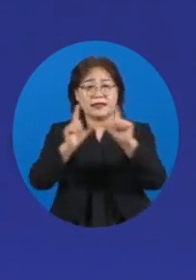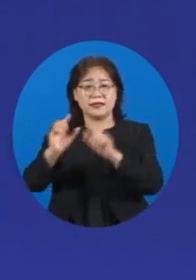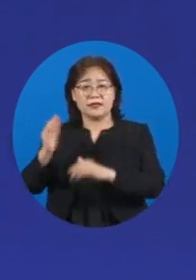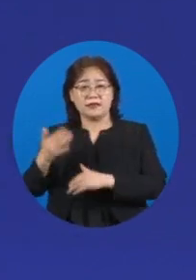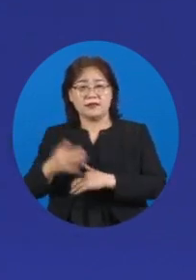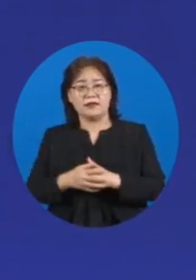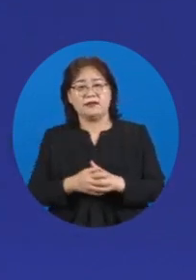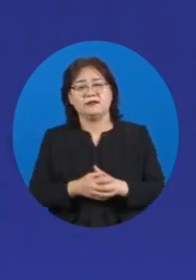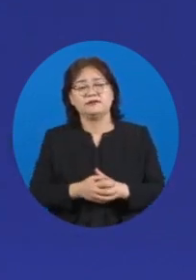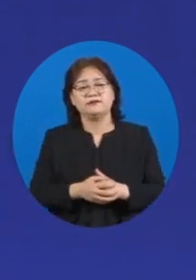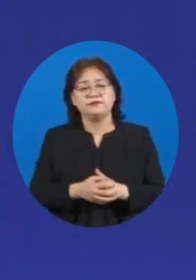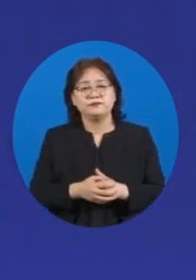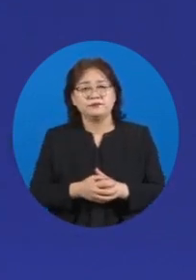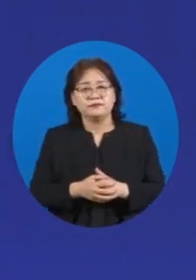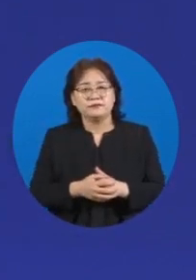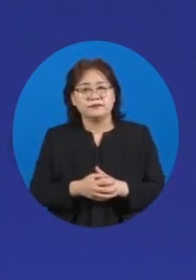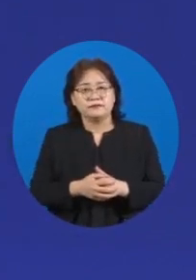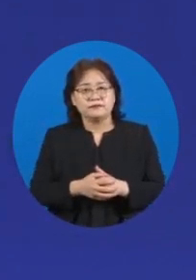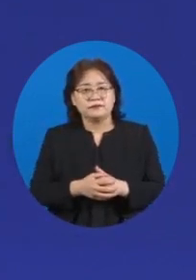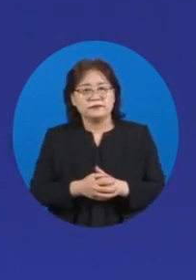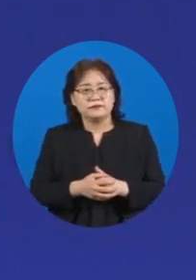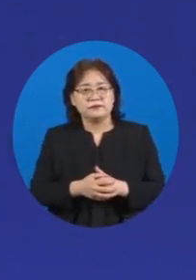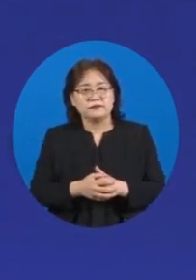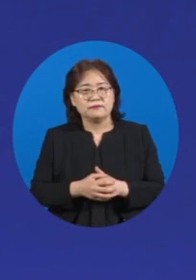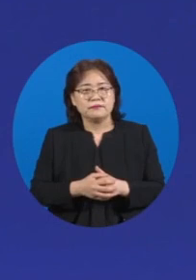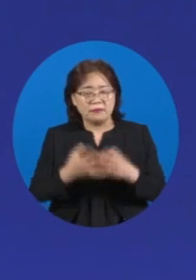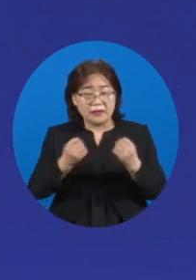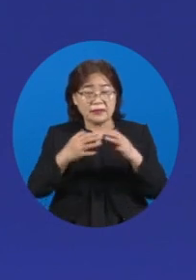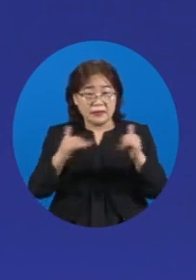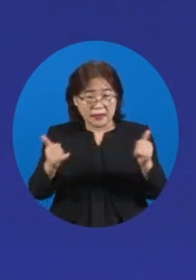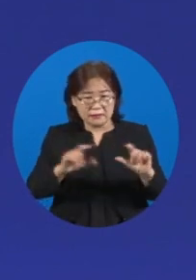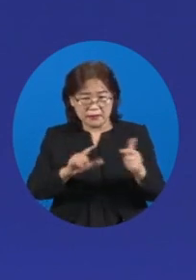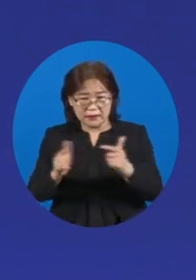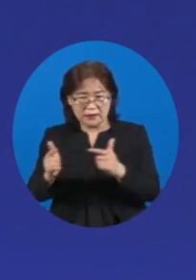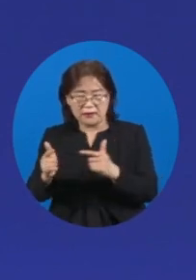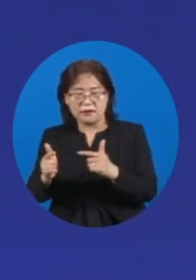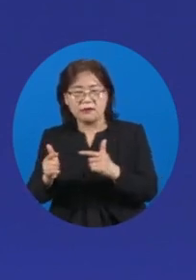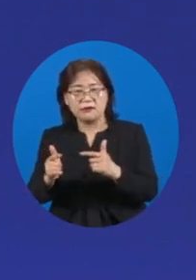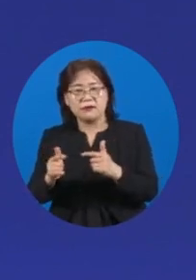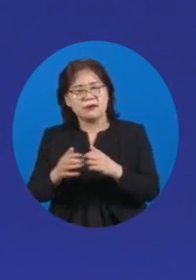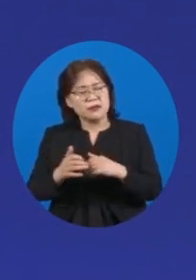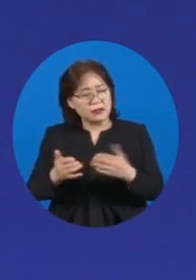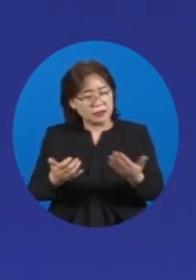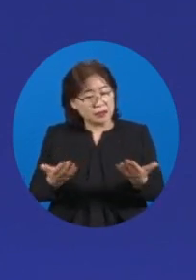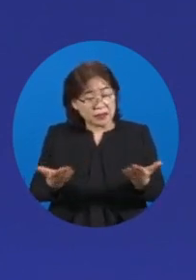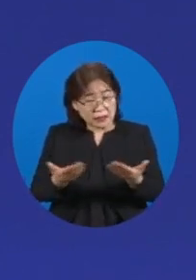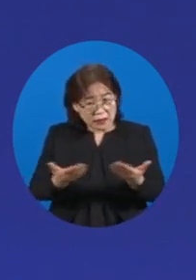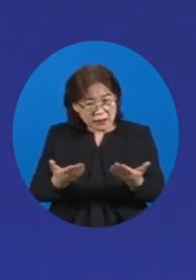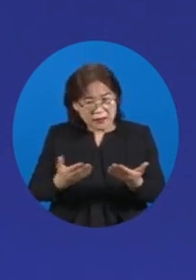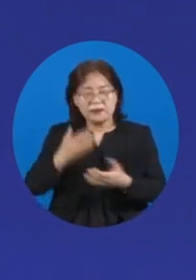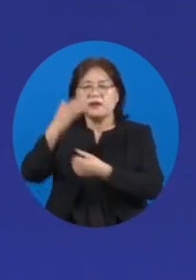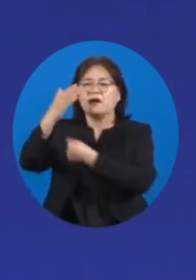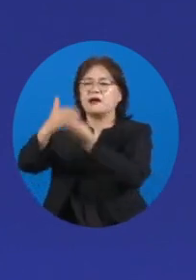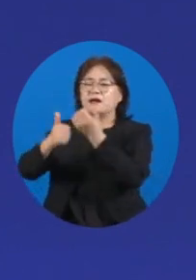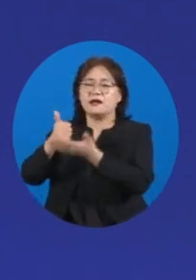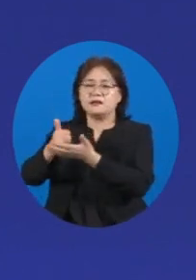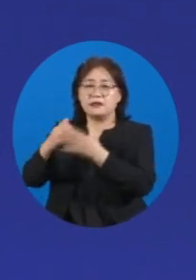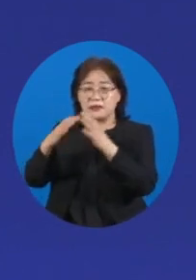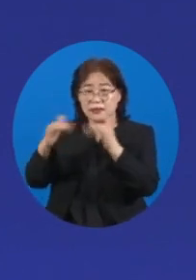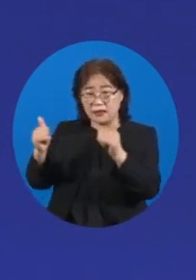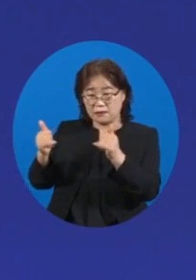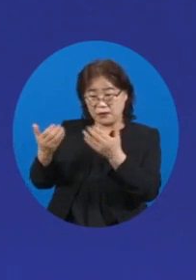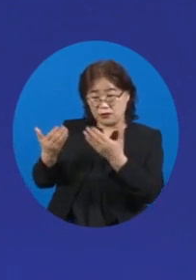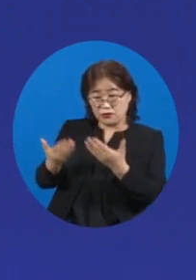노동 간이 바뀐 거죠 많은 사람들은 노동을 하나님이 우리 인간에게